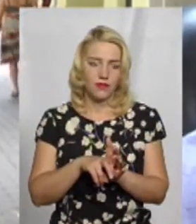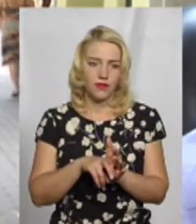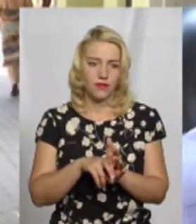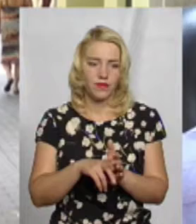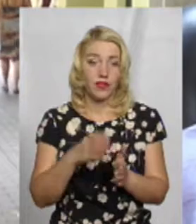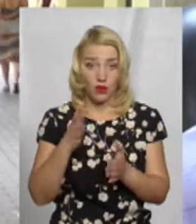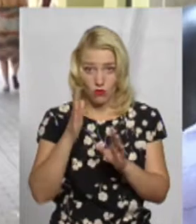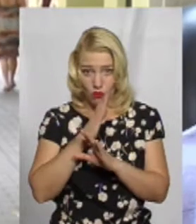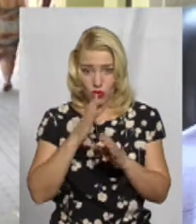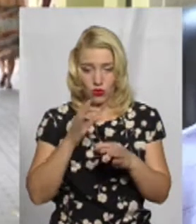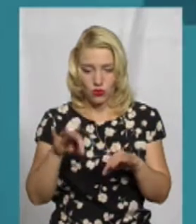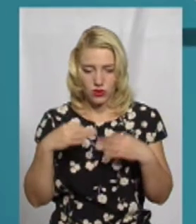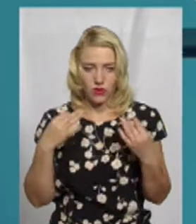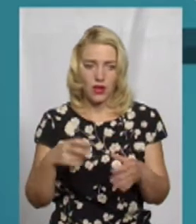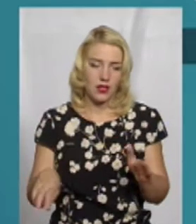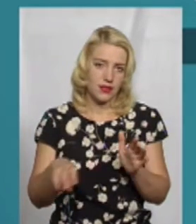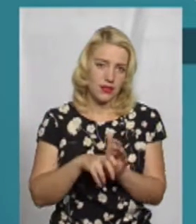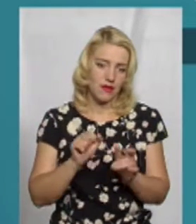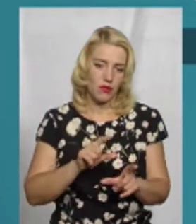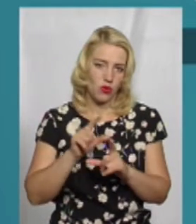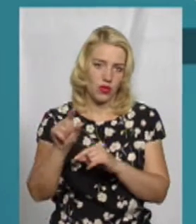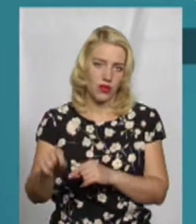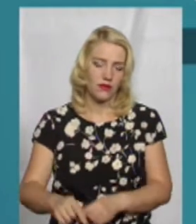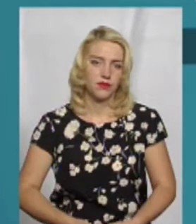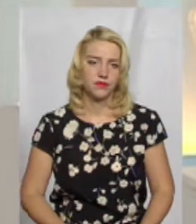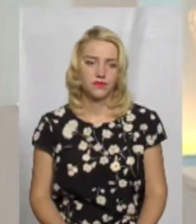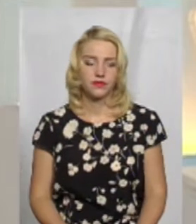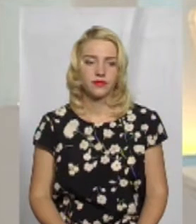поводні дозволяють, сів і поїхав.